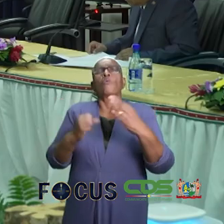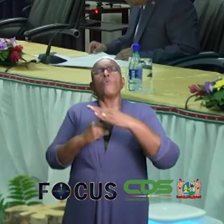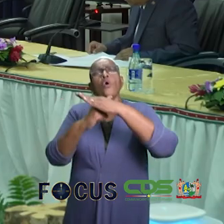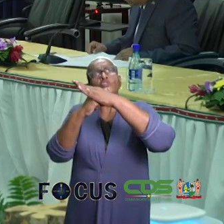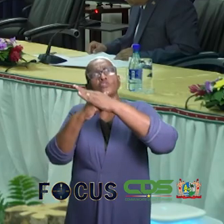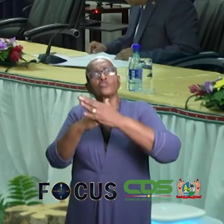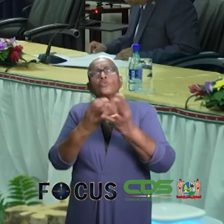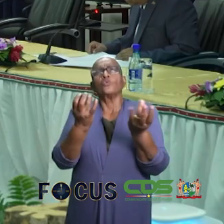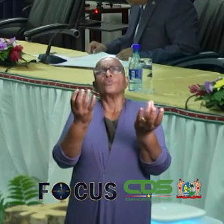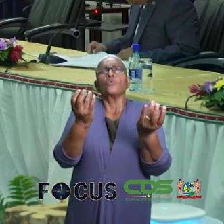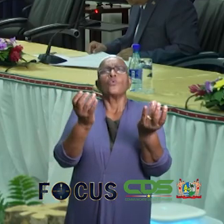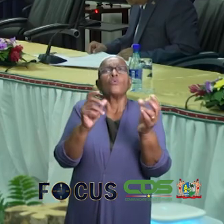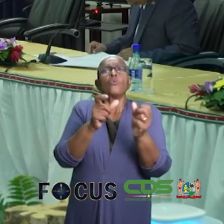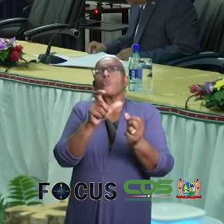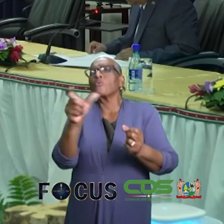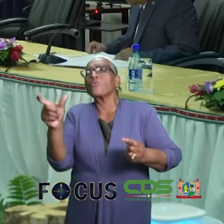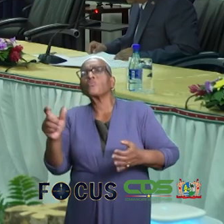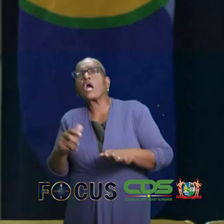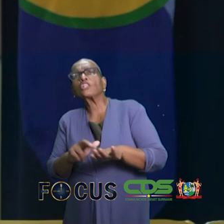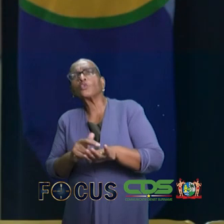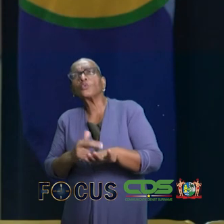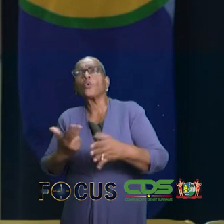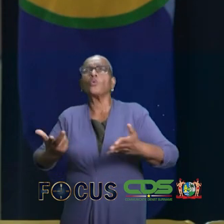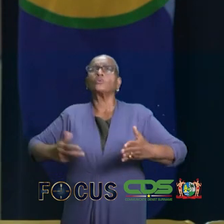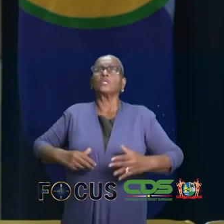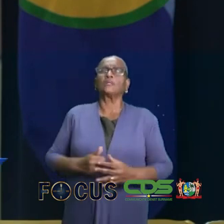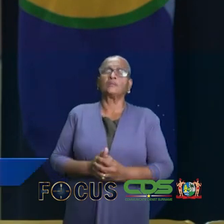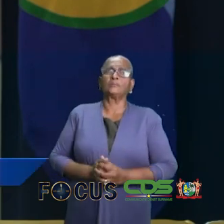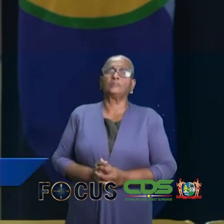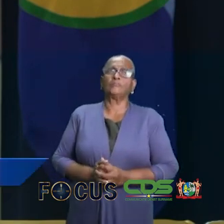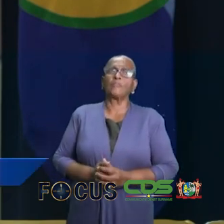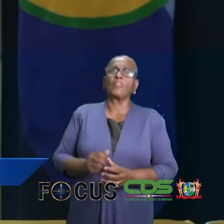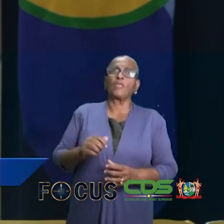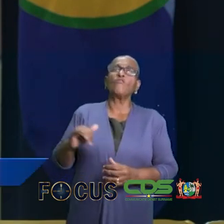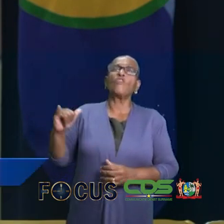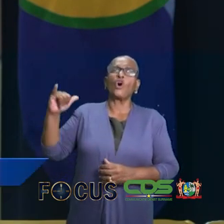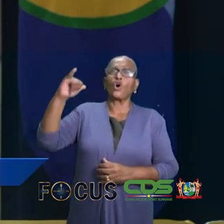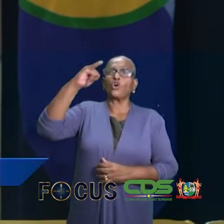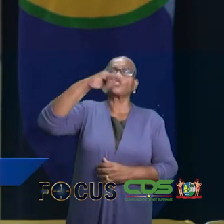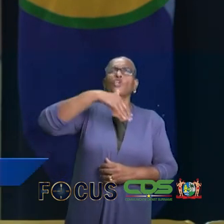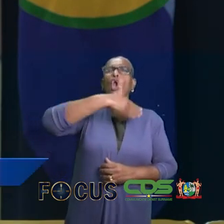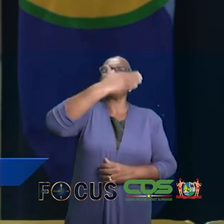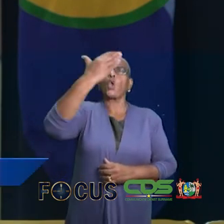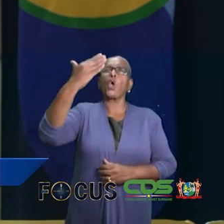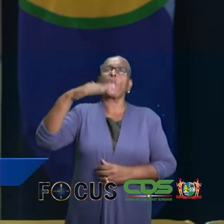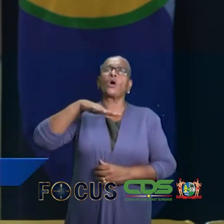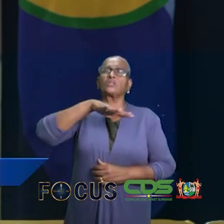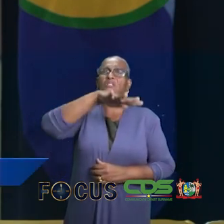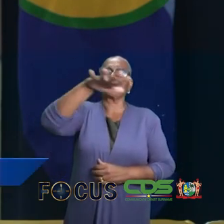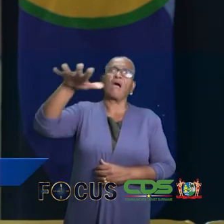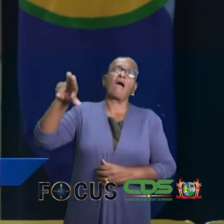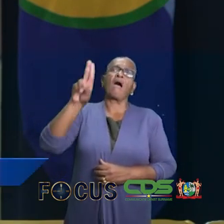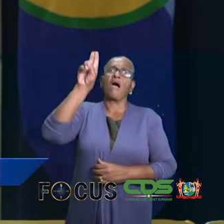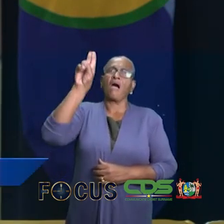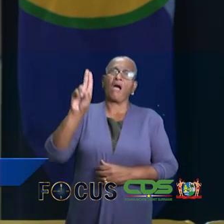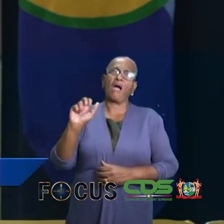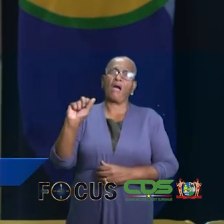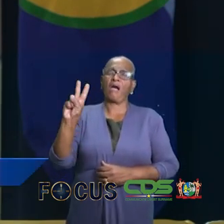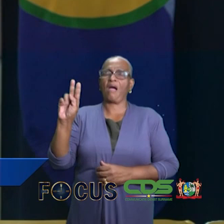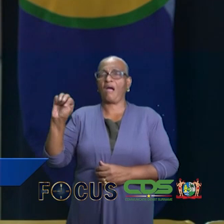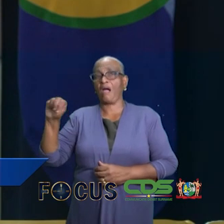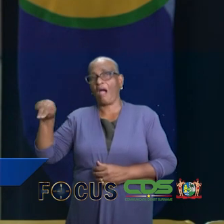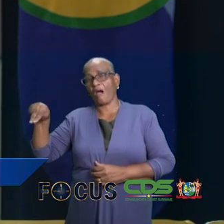luchtvaartfaciliteiten, het vernieuwen en moderniseren van onze haven, luchthaven hier. En de mogelijkheden met betrekking